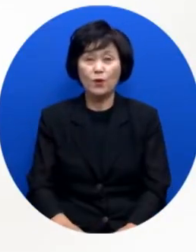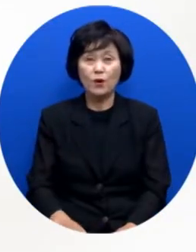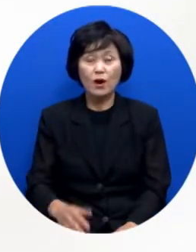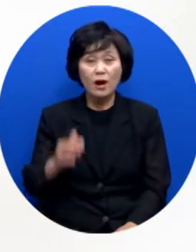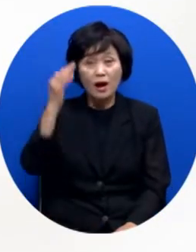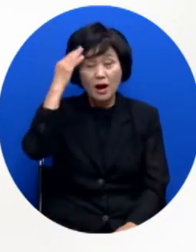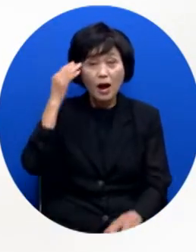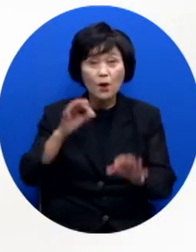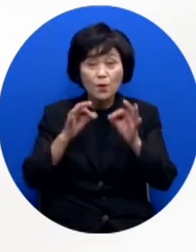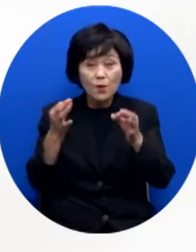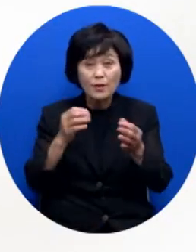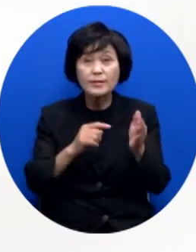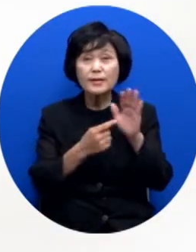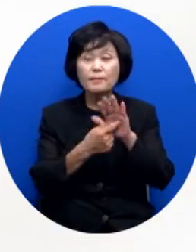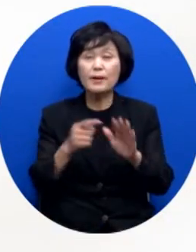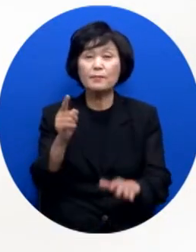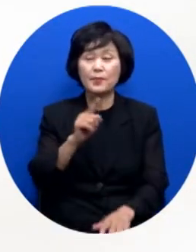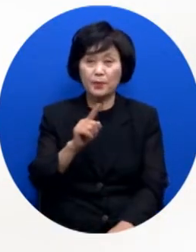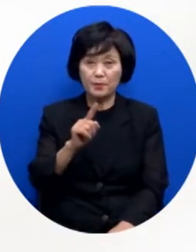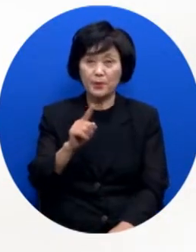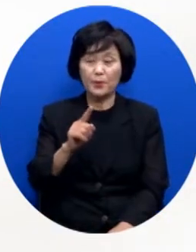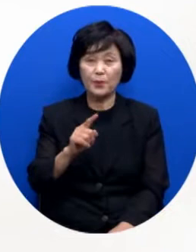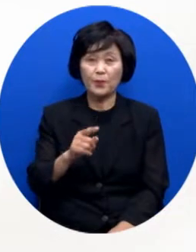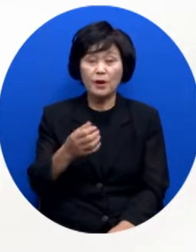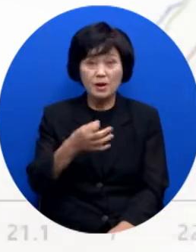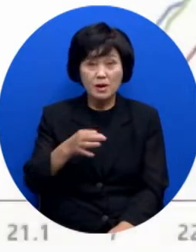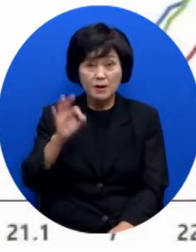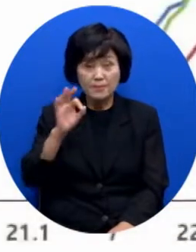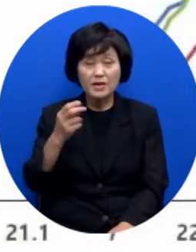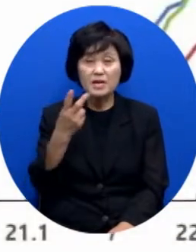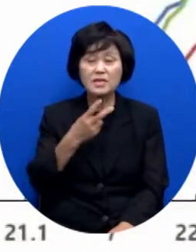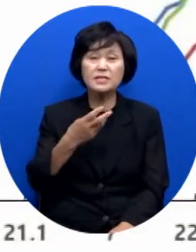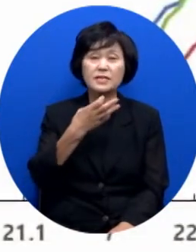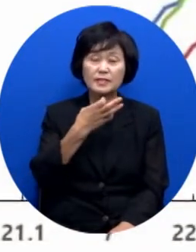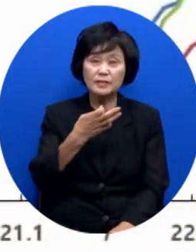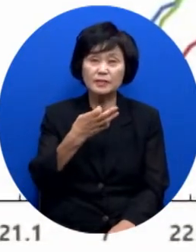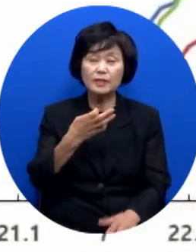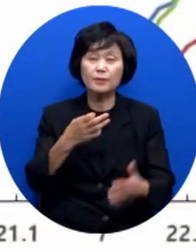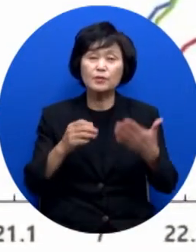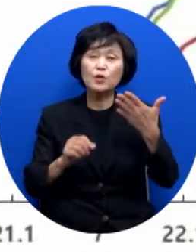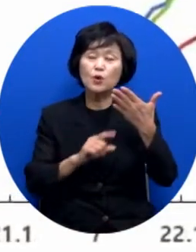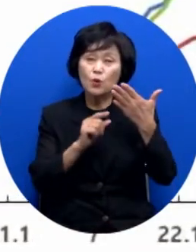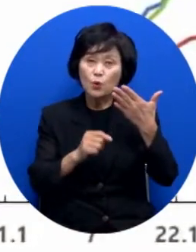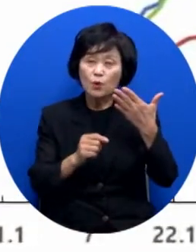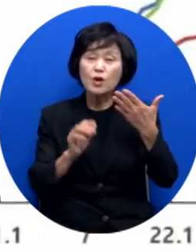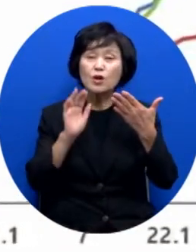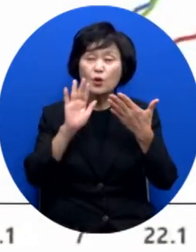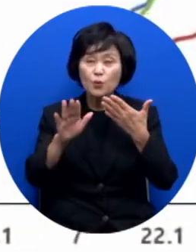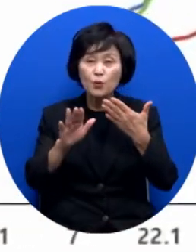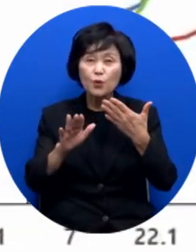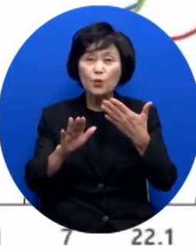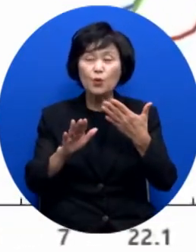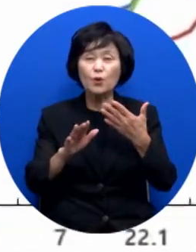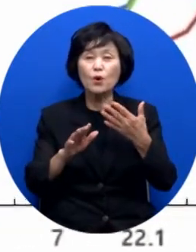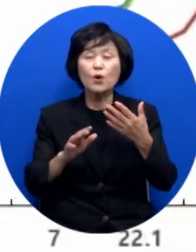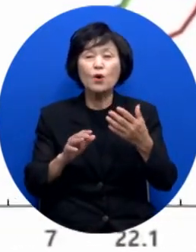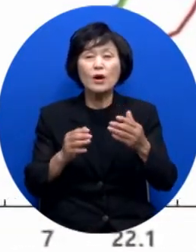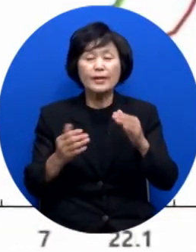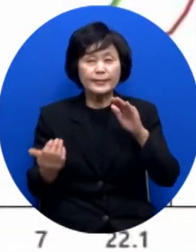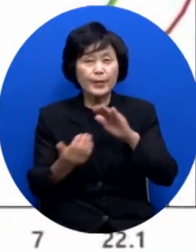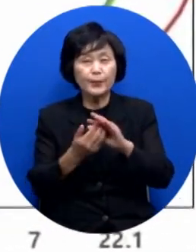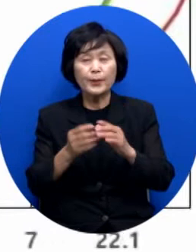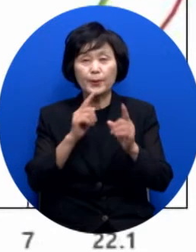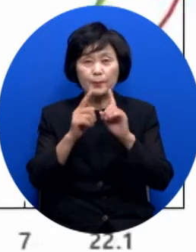한국은행은 지난 6월 은행의 가계대출 금리가 2013년 9월 이후 최고인 연 4.23%라고